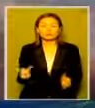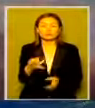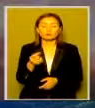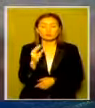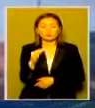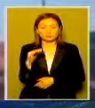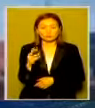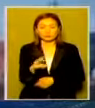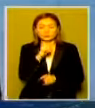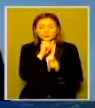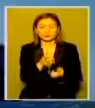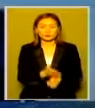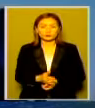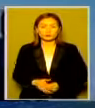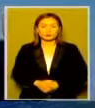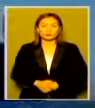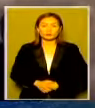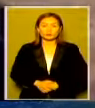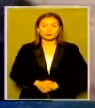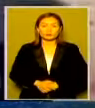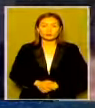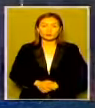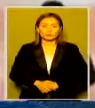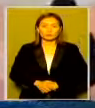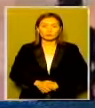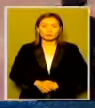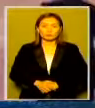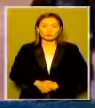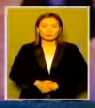аудан әкімінің алғыс хатын иеленді.